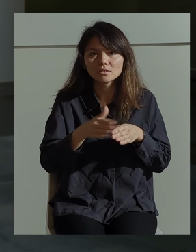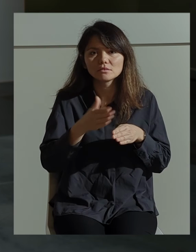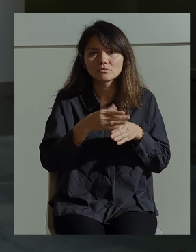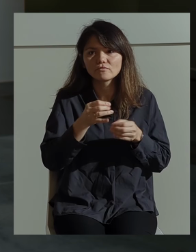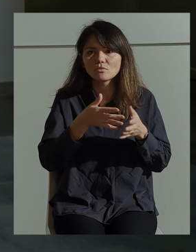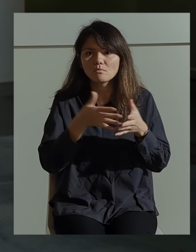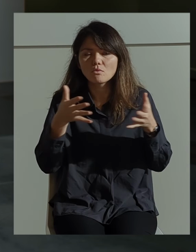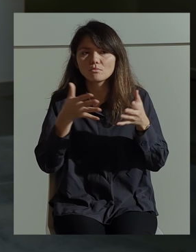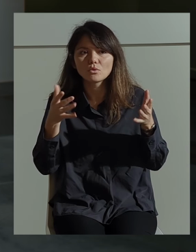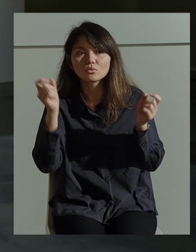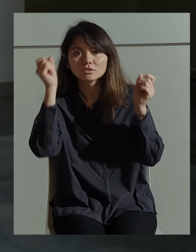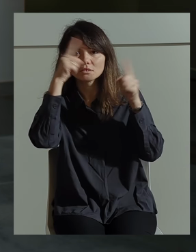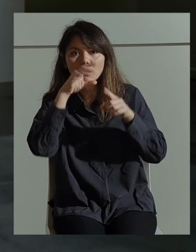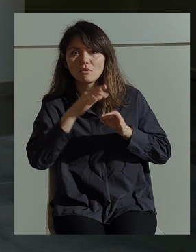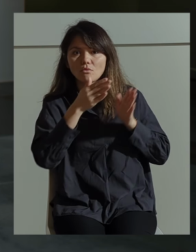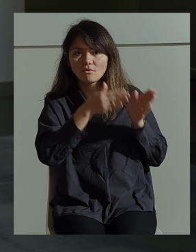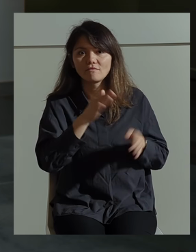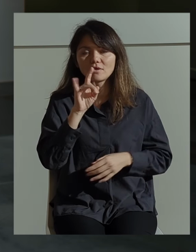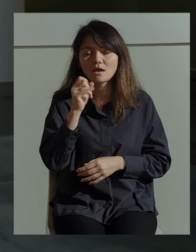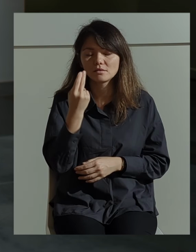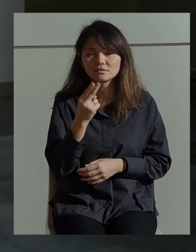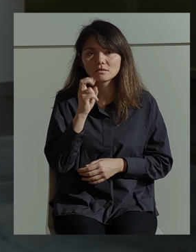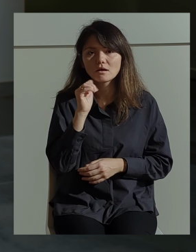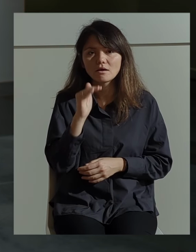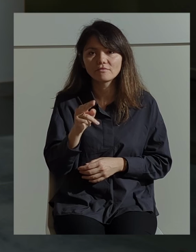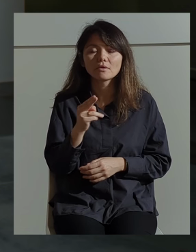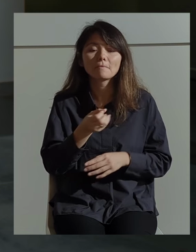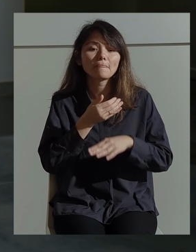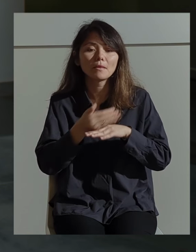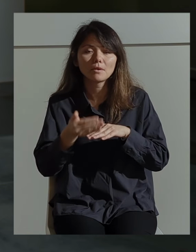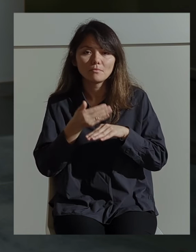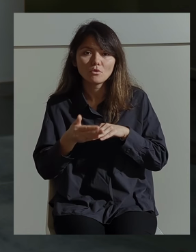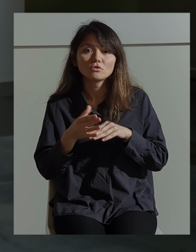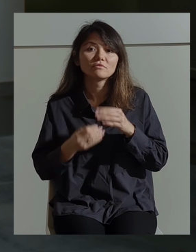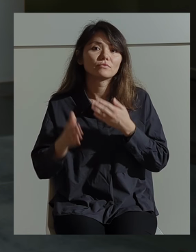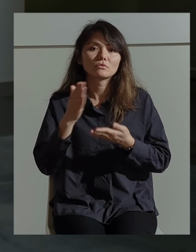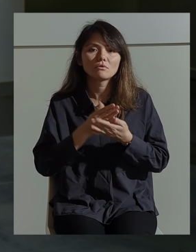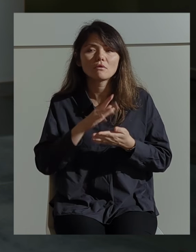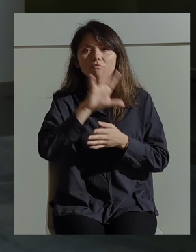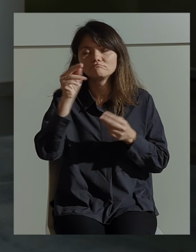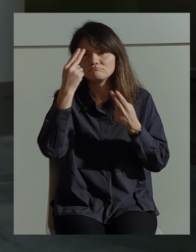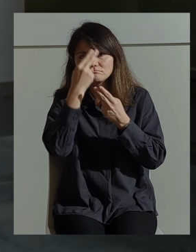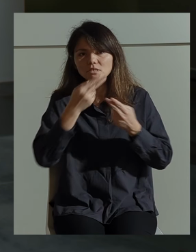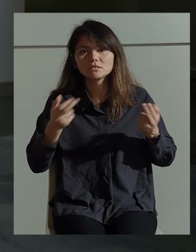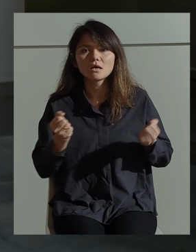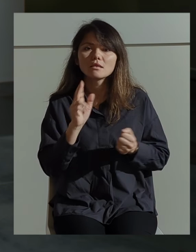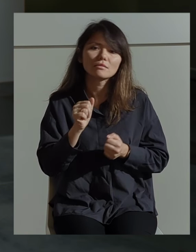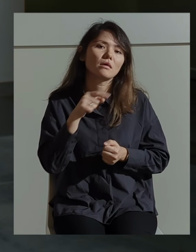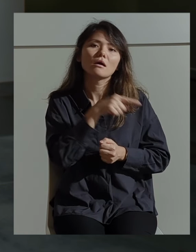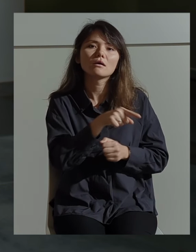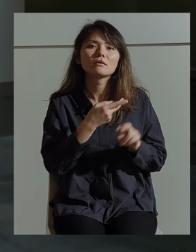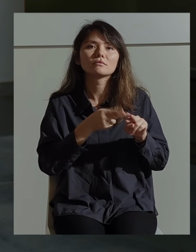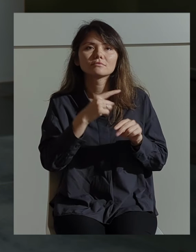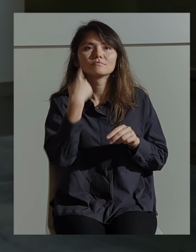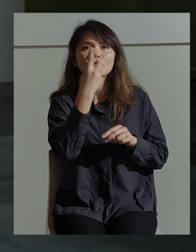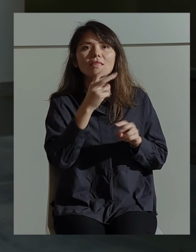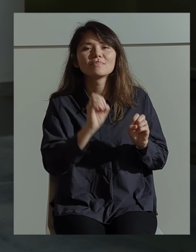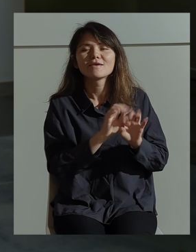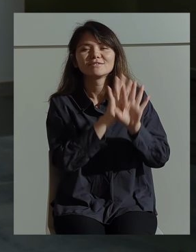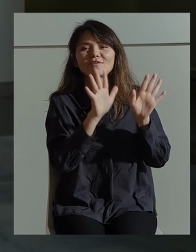больше людей узнало про францу каку и позже в конце концов он признаётся одним из Ликов не Святой